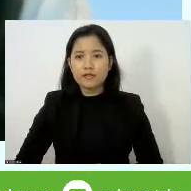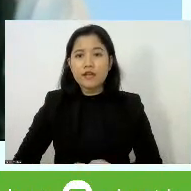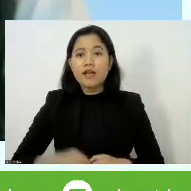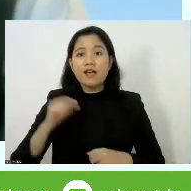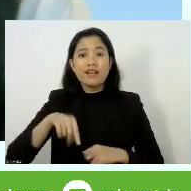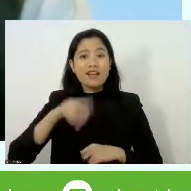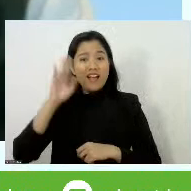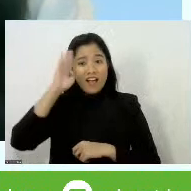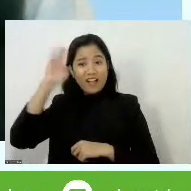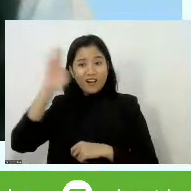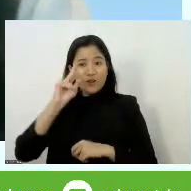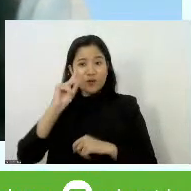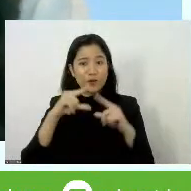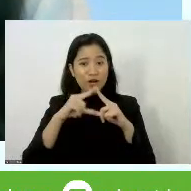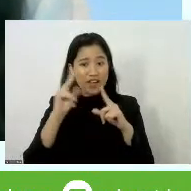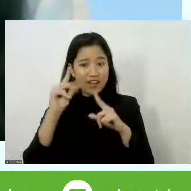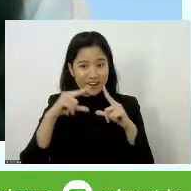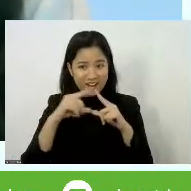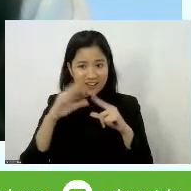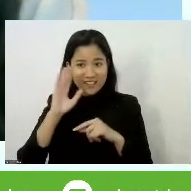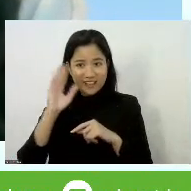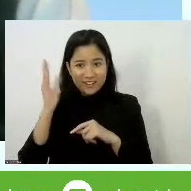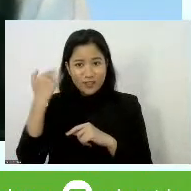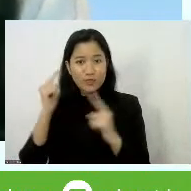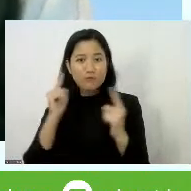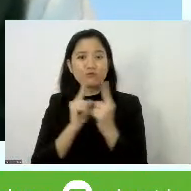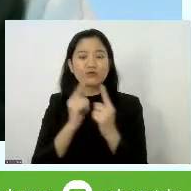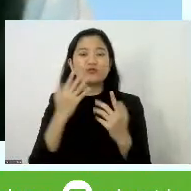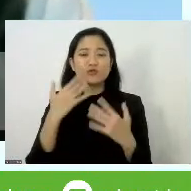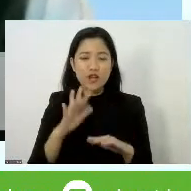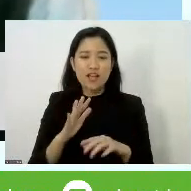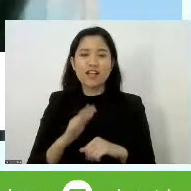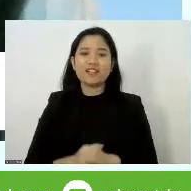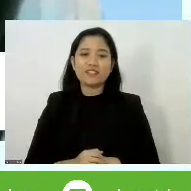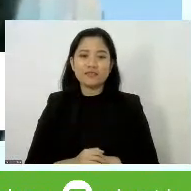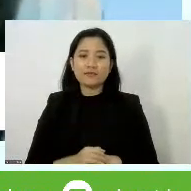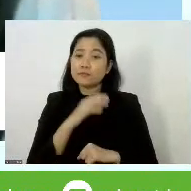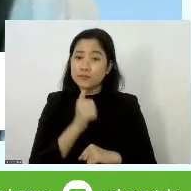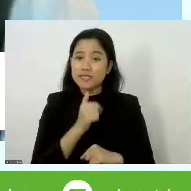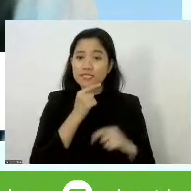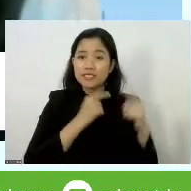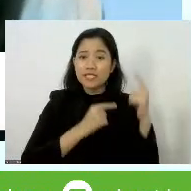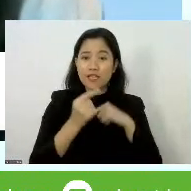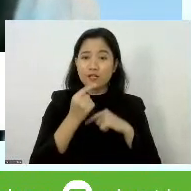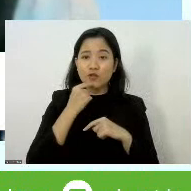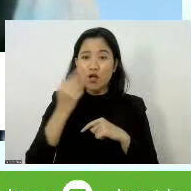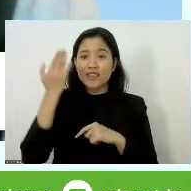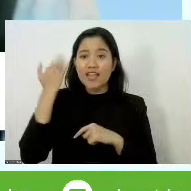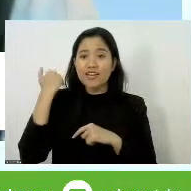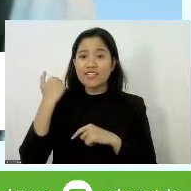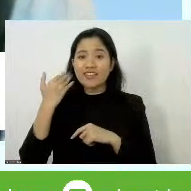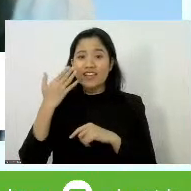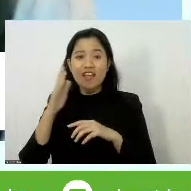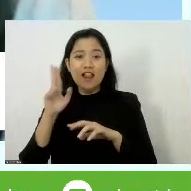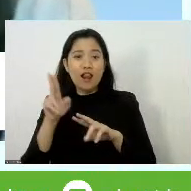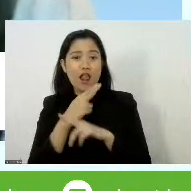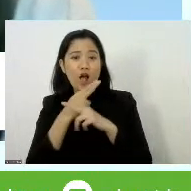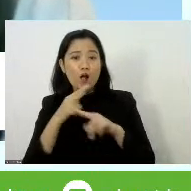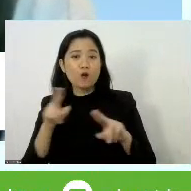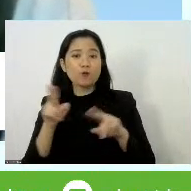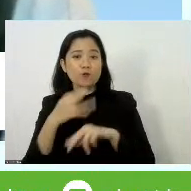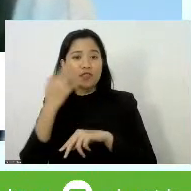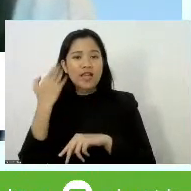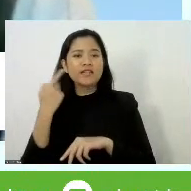Irsad ini udah udah ketemu nih Hendra Boleh dong ceritain tentang lagu yang tadi ini kenapa